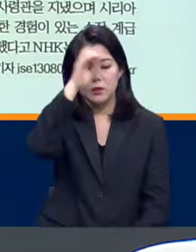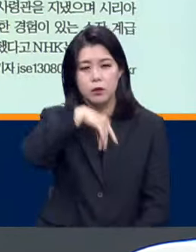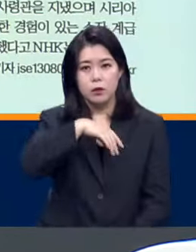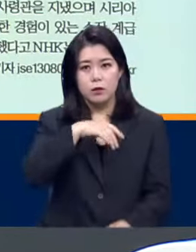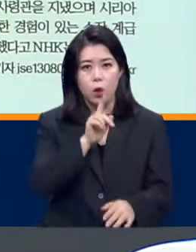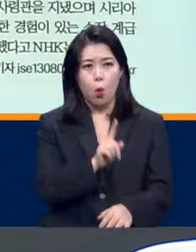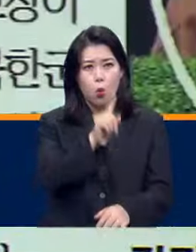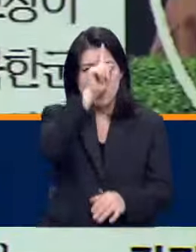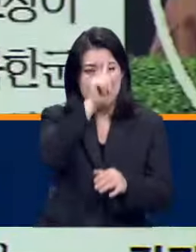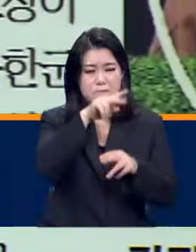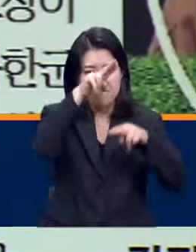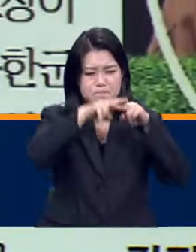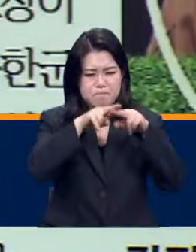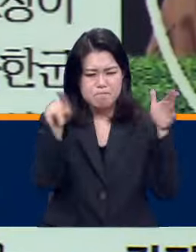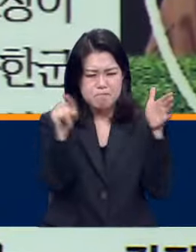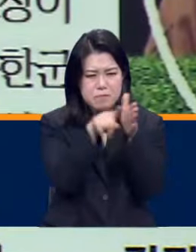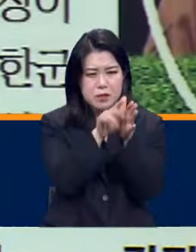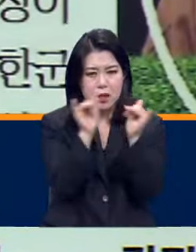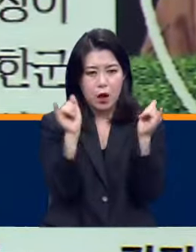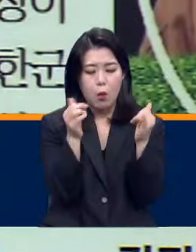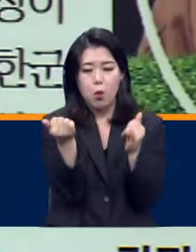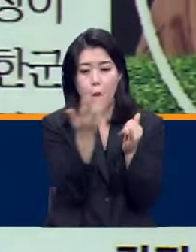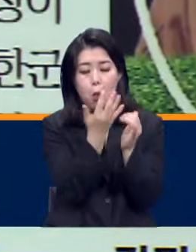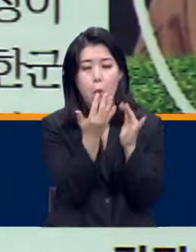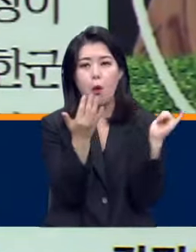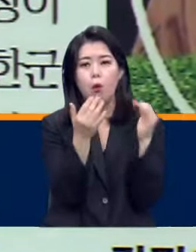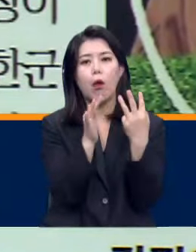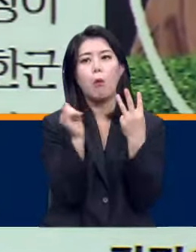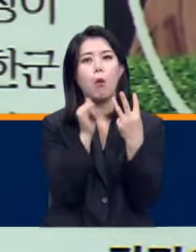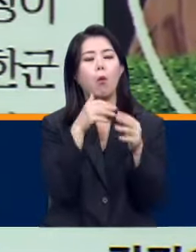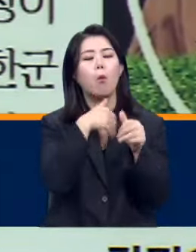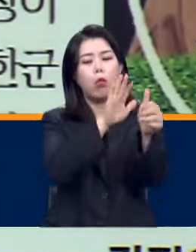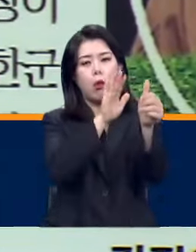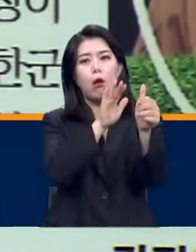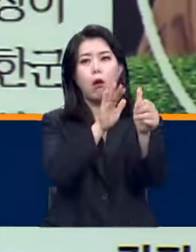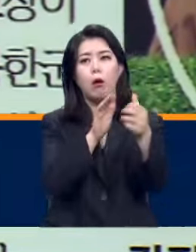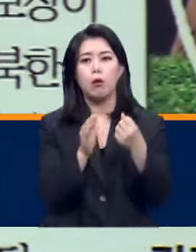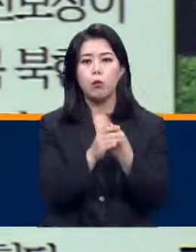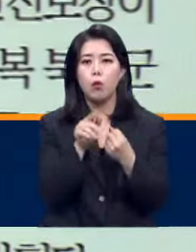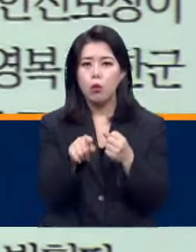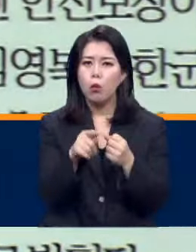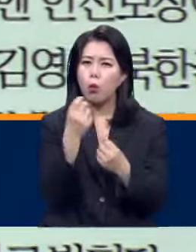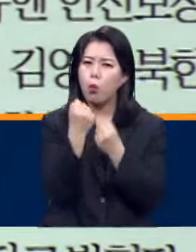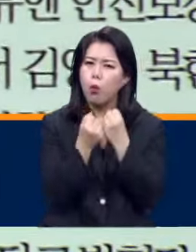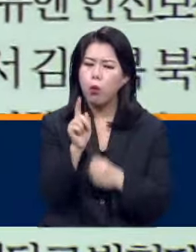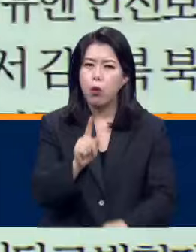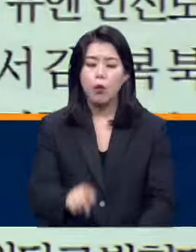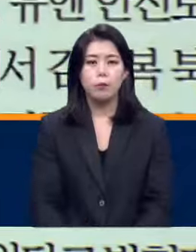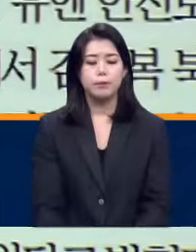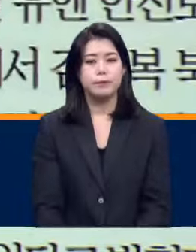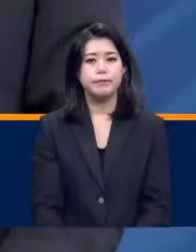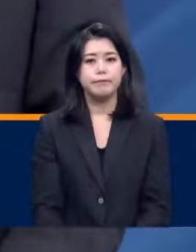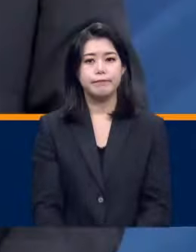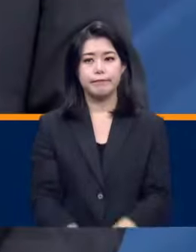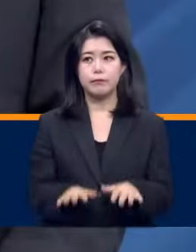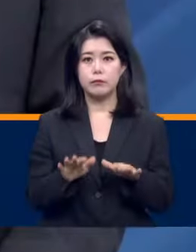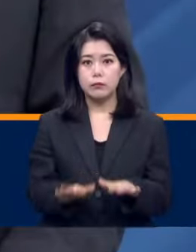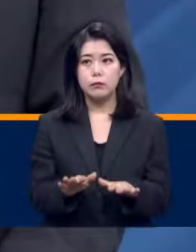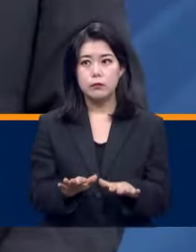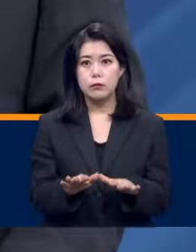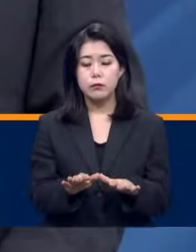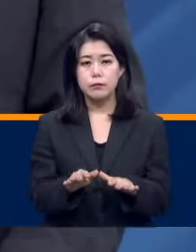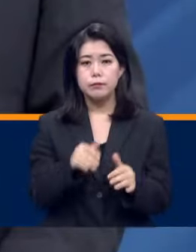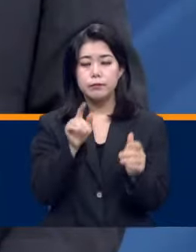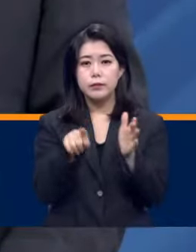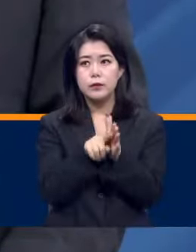고위 급들은 괴장 여러 명을 보냈다는 이건 교수님 저희가 어떻게 해석을 하면 되는 겁니까 어 지금 현재가 있는 사람이